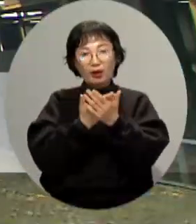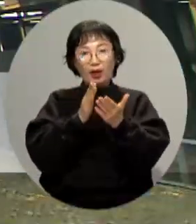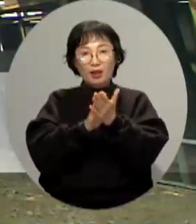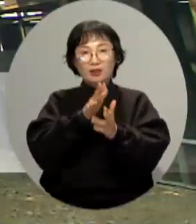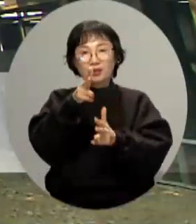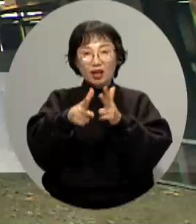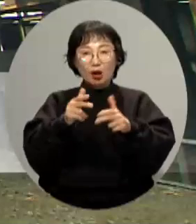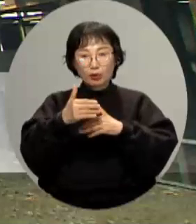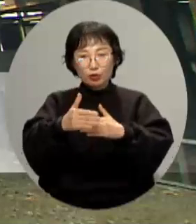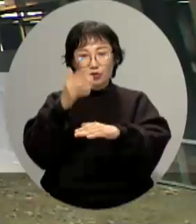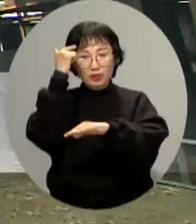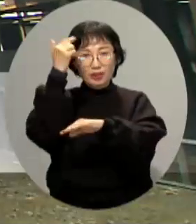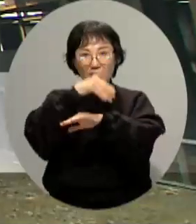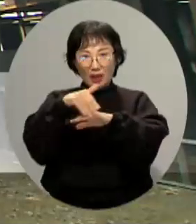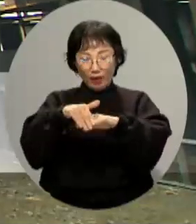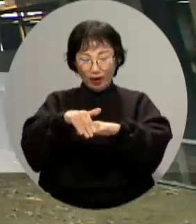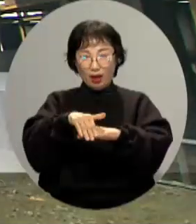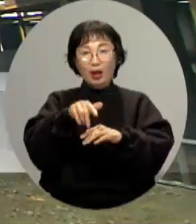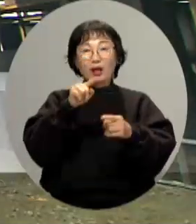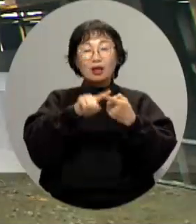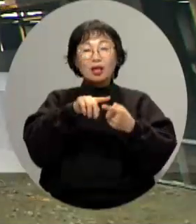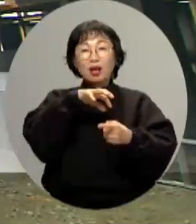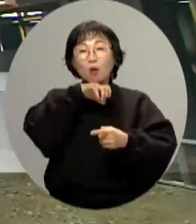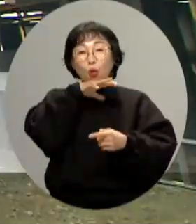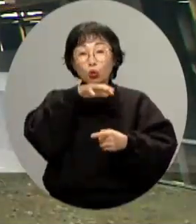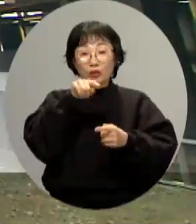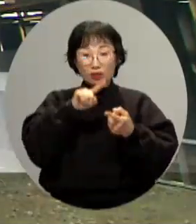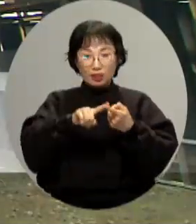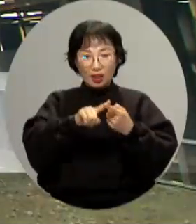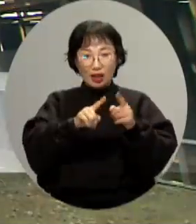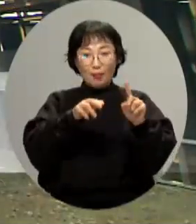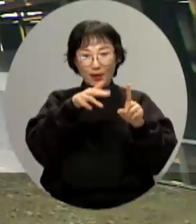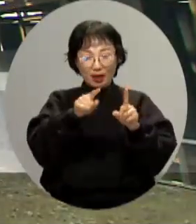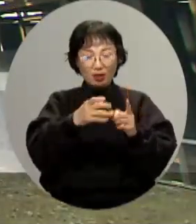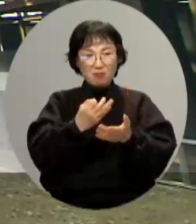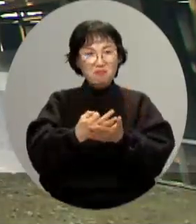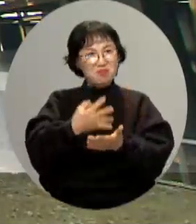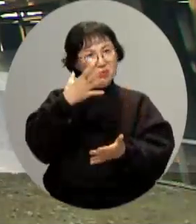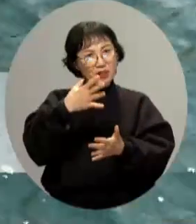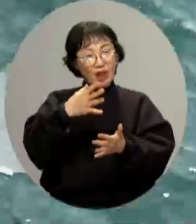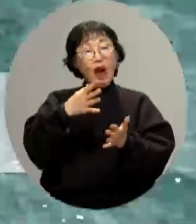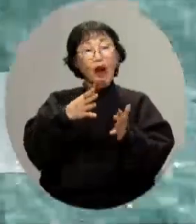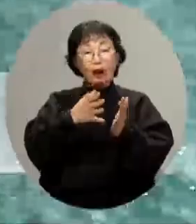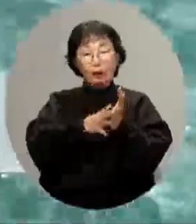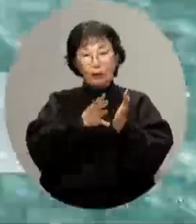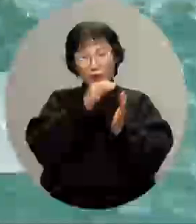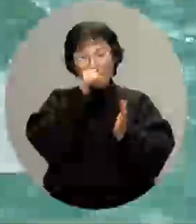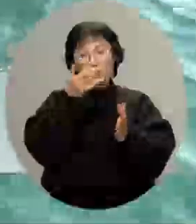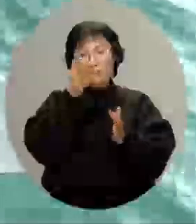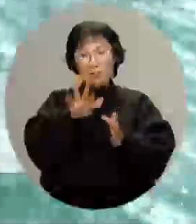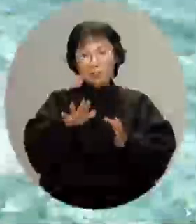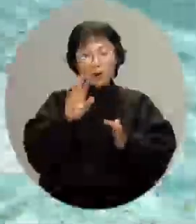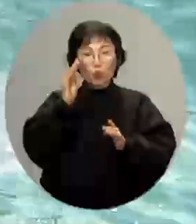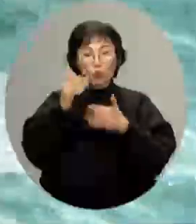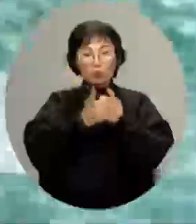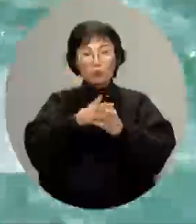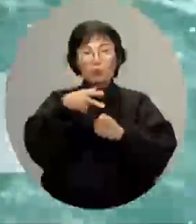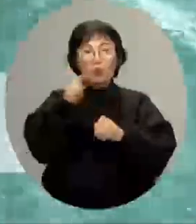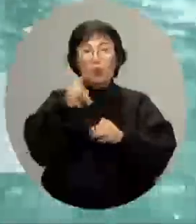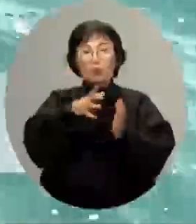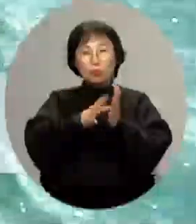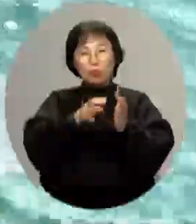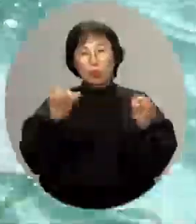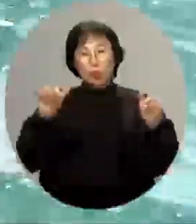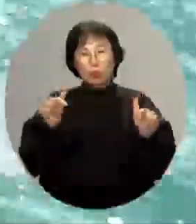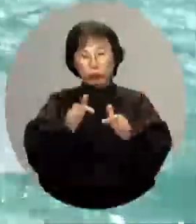추진할 계획입니다 갑보 증원은 마리당 단가가 높은 고부가 가이 품종이지만 최근에는 원이 감소하는 추세를